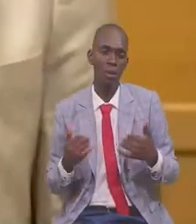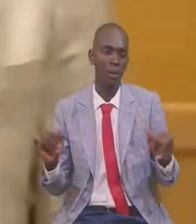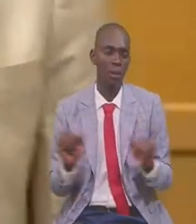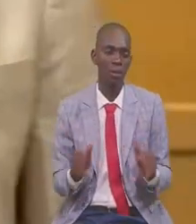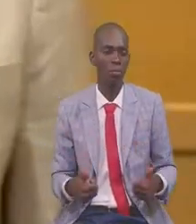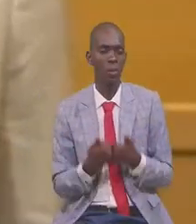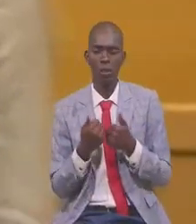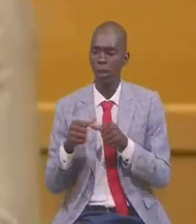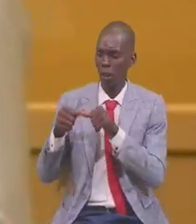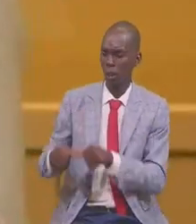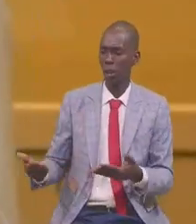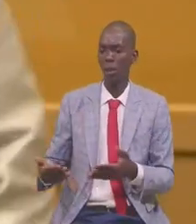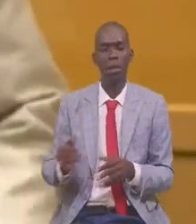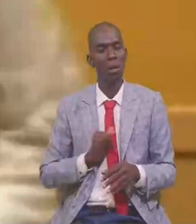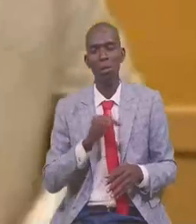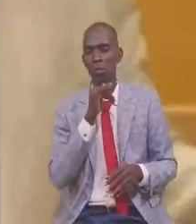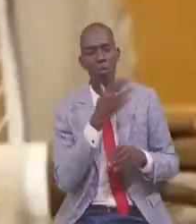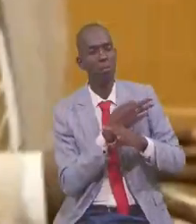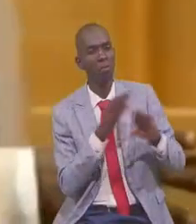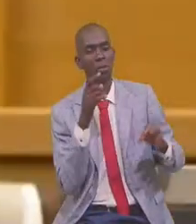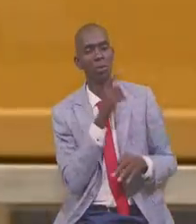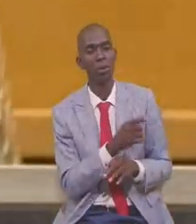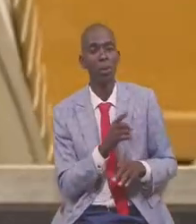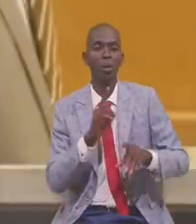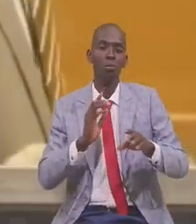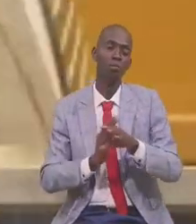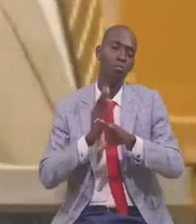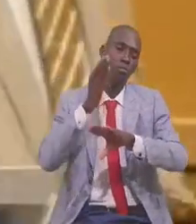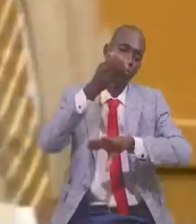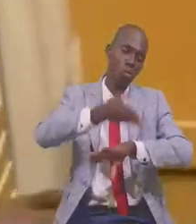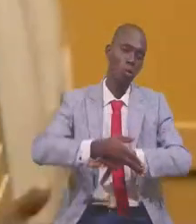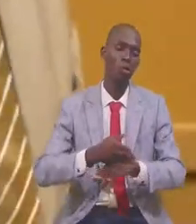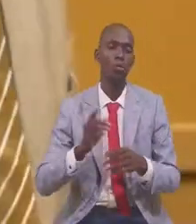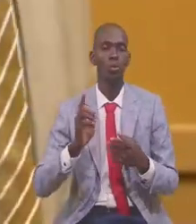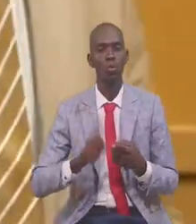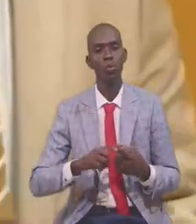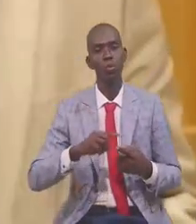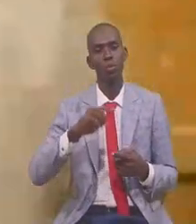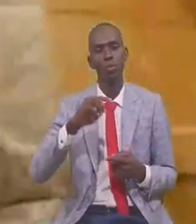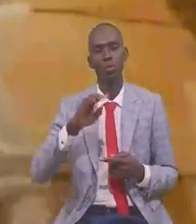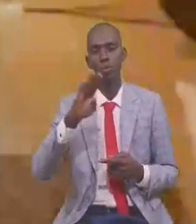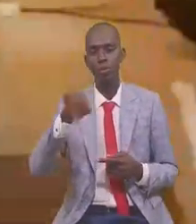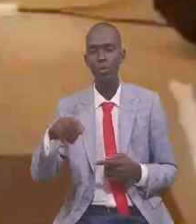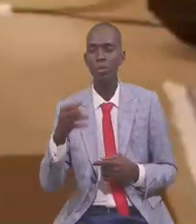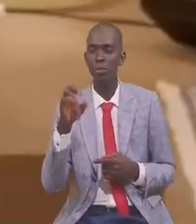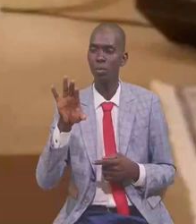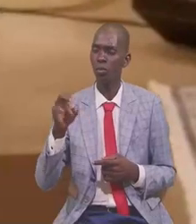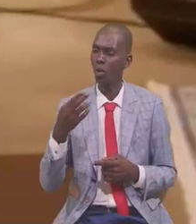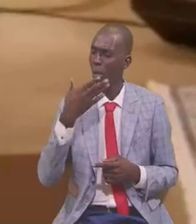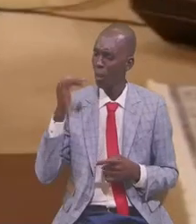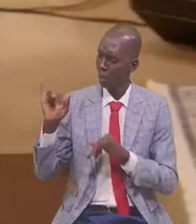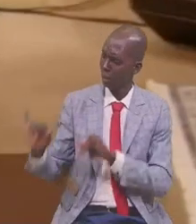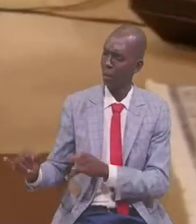ne te quitterai point. Et ils passèrent Bethel. Ils voulaient maintenant aller à Jéricho, reste ici. Le même